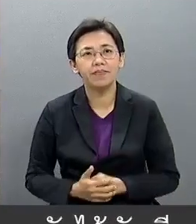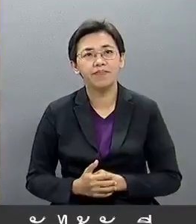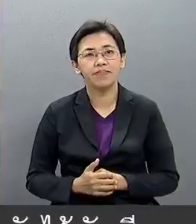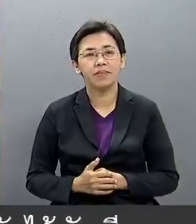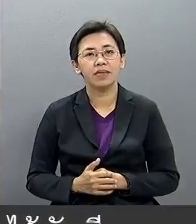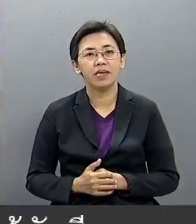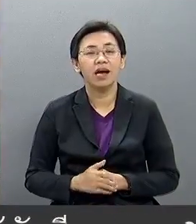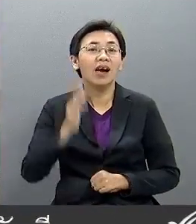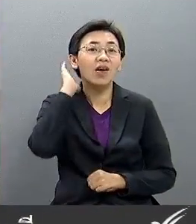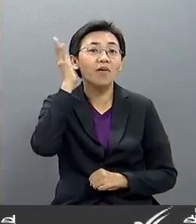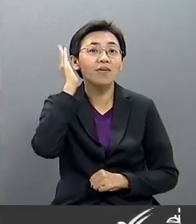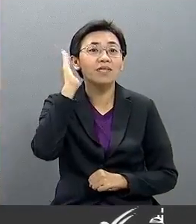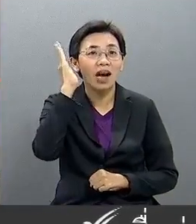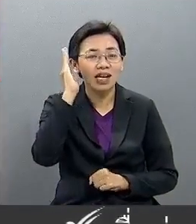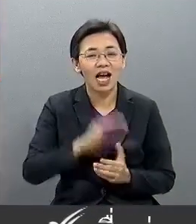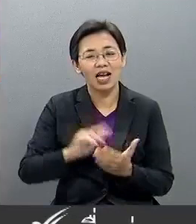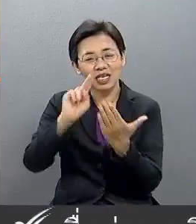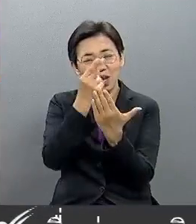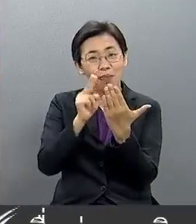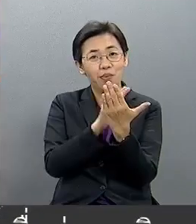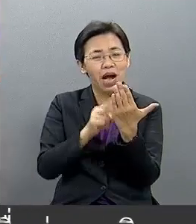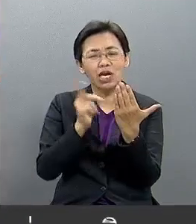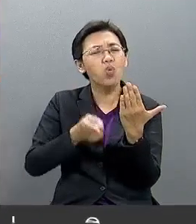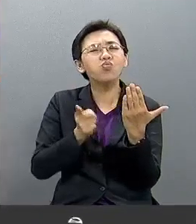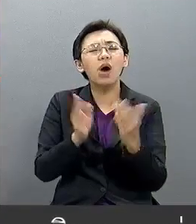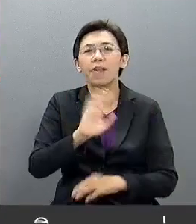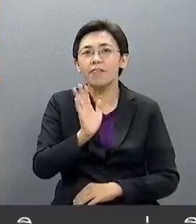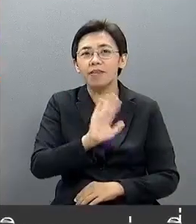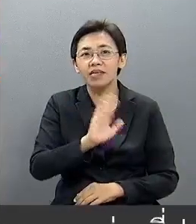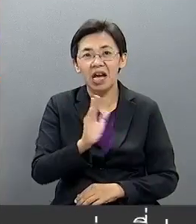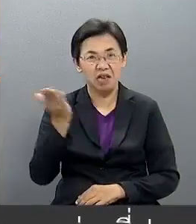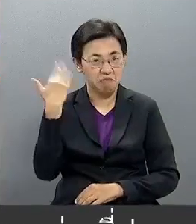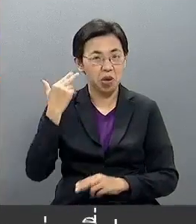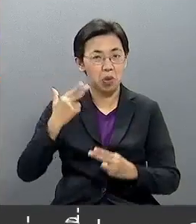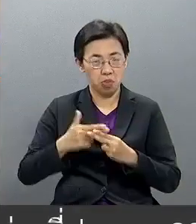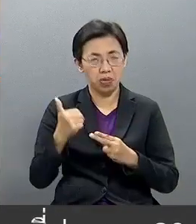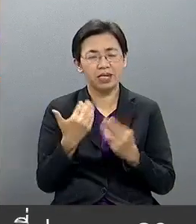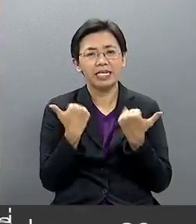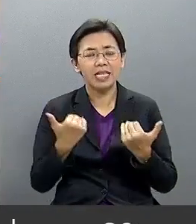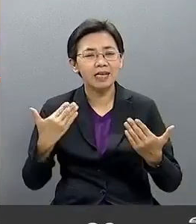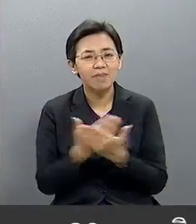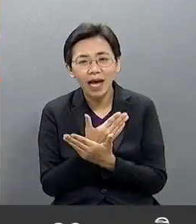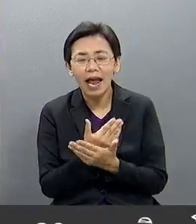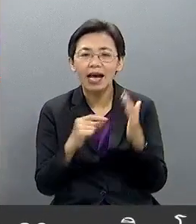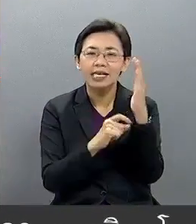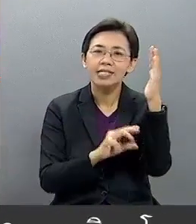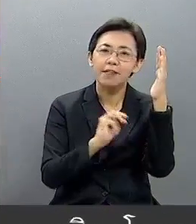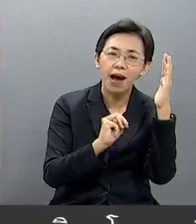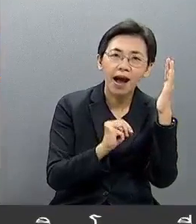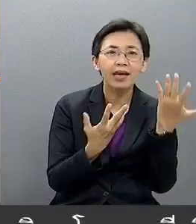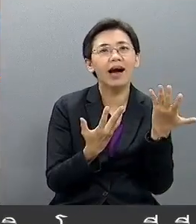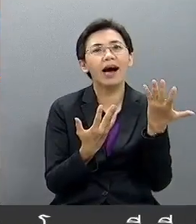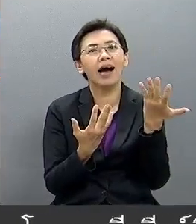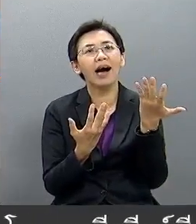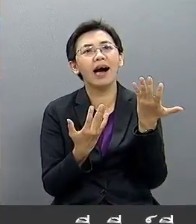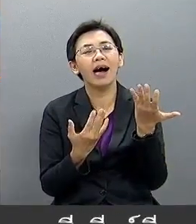าจไม่ได้ใช้ผู้กันหนวดหนูอยู่ตลอดเวลาเหมือนในยุคที่สร้างชื่อนะคะผันเปลี่ยนไปหลายเทคนิคค่ะหนึ่งในนั้นคือนี่ค่ะผู้กันจีนนะค